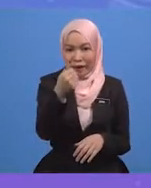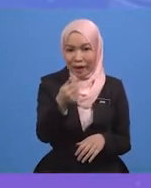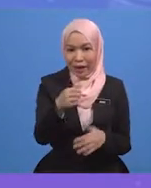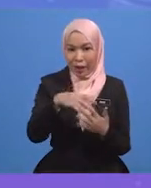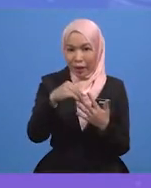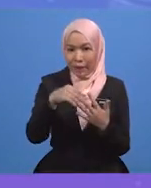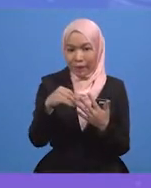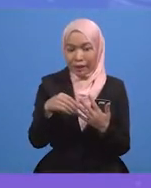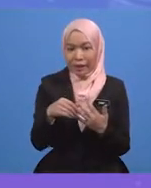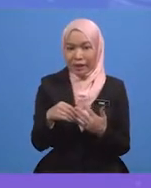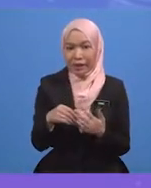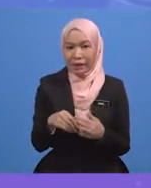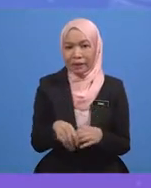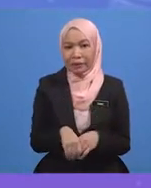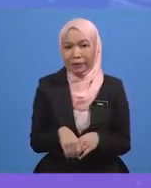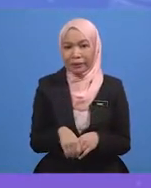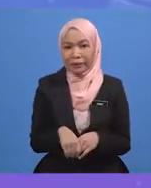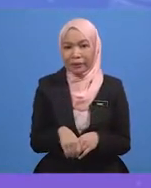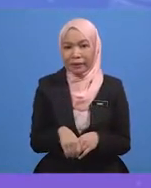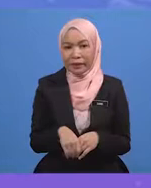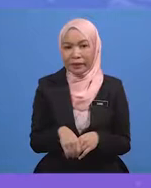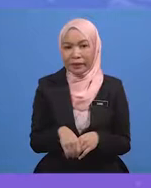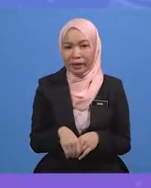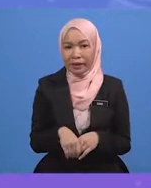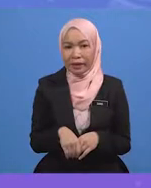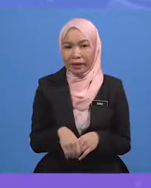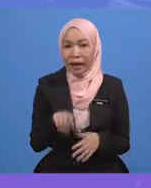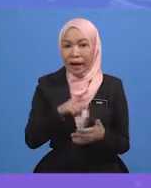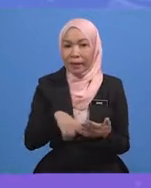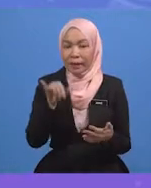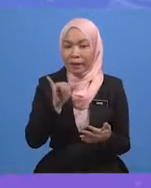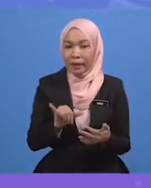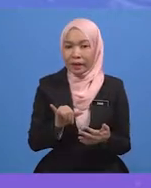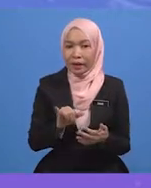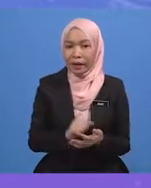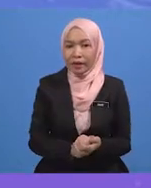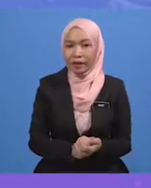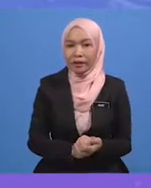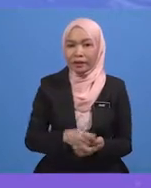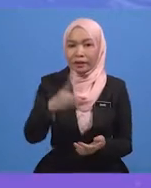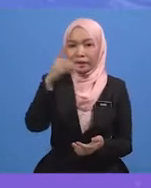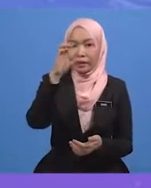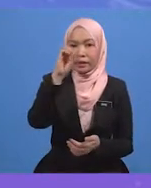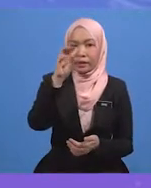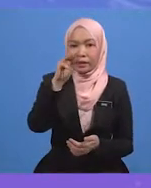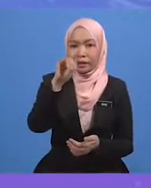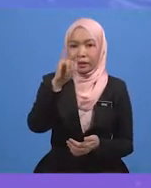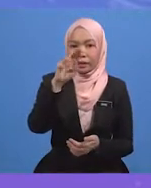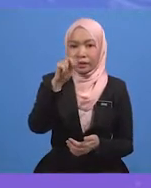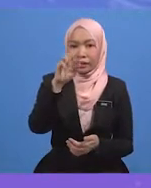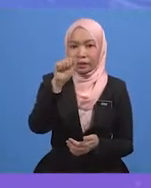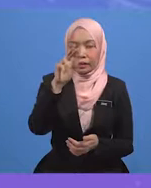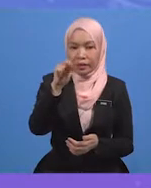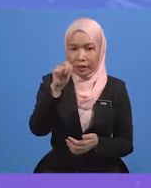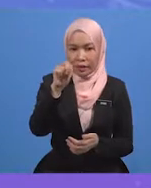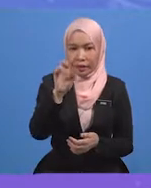perlu utarakan ialah tentang apa yang paling dominan tentang tokoh tersebut. Kenal tokoh